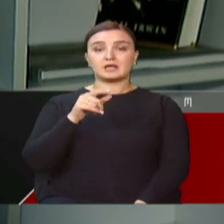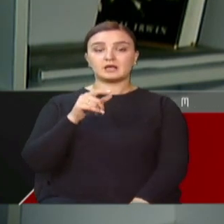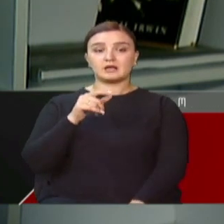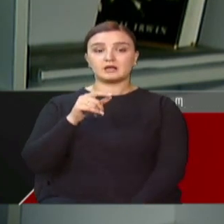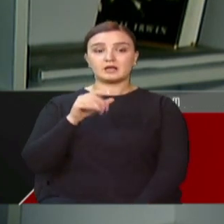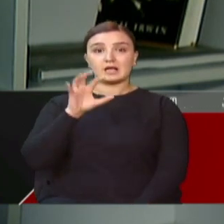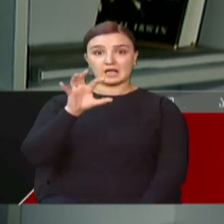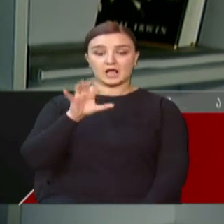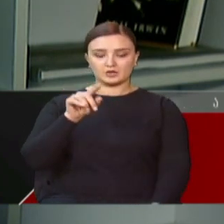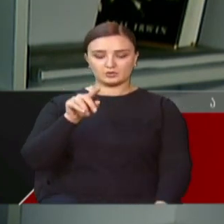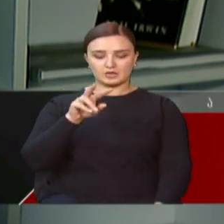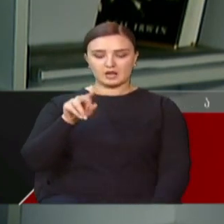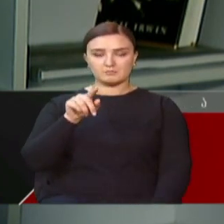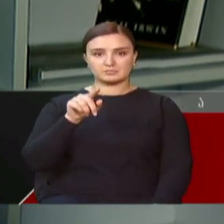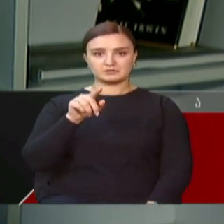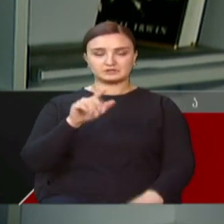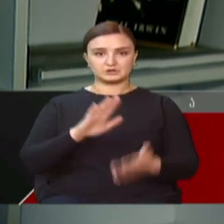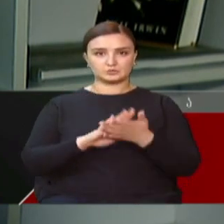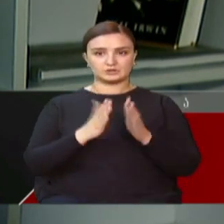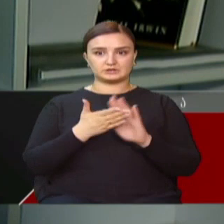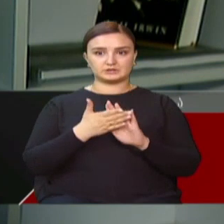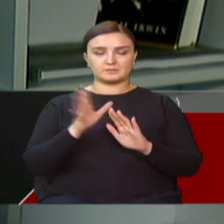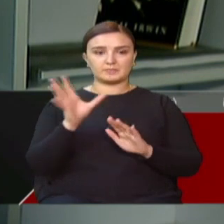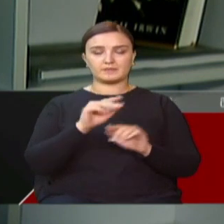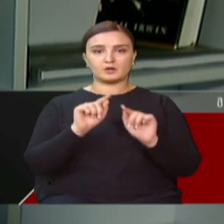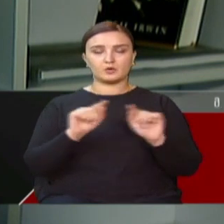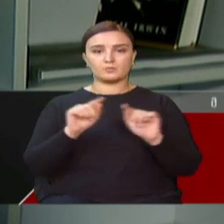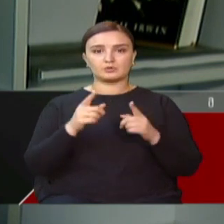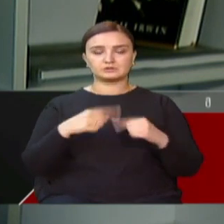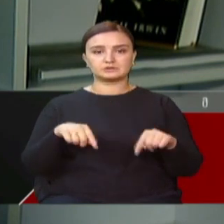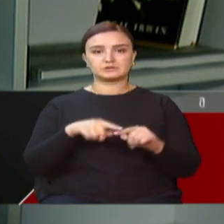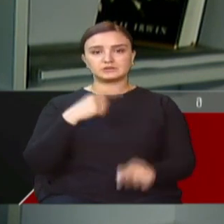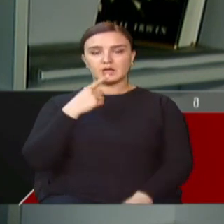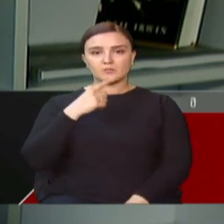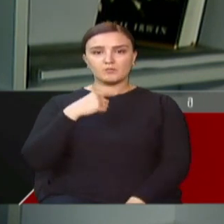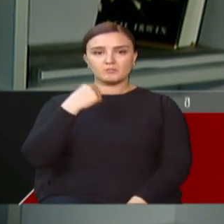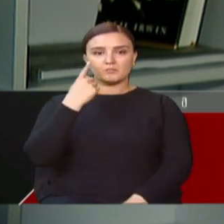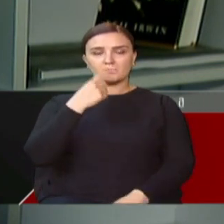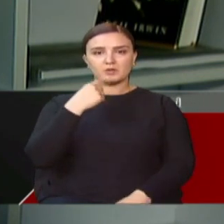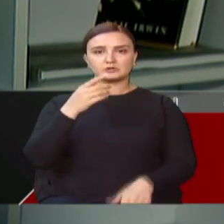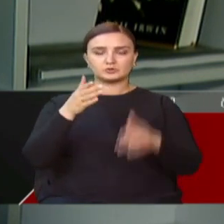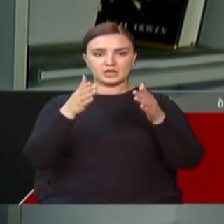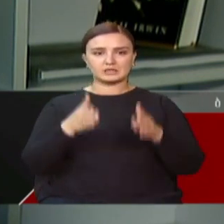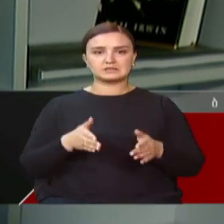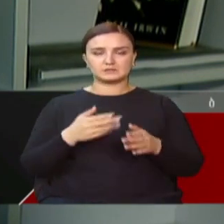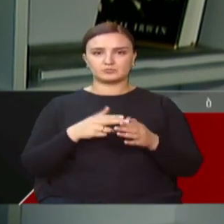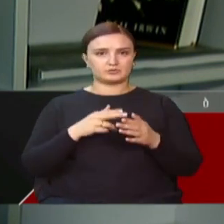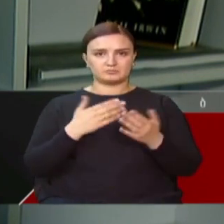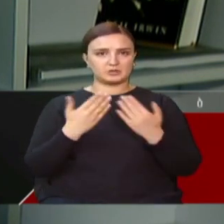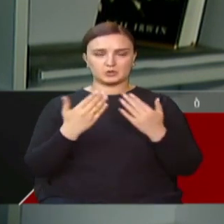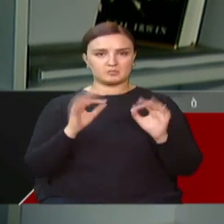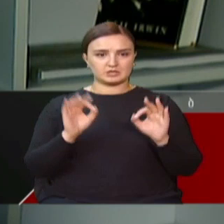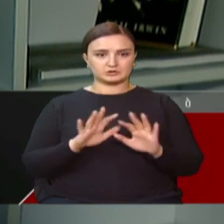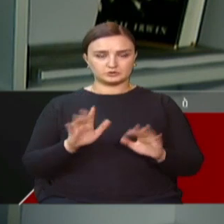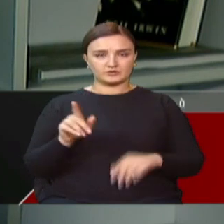რომ მოვიტანოთ, აი ამ სიტუაციის მაგალითად, მთელი ოპოზიცია ეძახის, რომ პერსონალიზირებული მიდგომა არასწორიაო. ვენცის კომისია